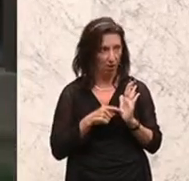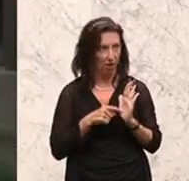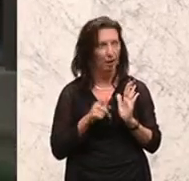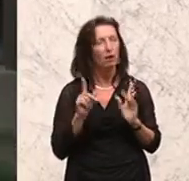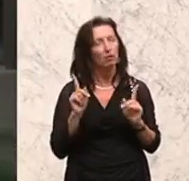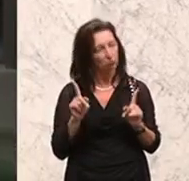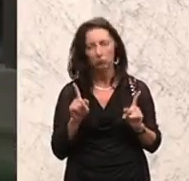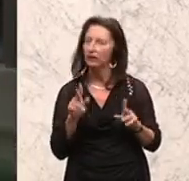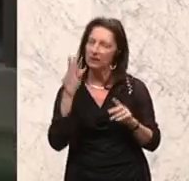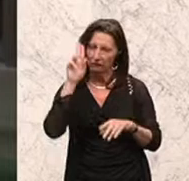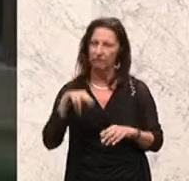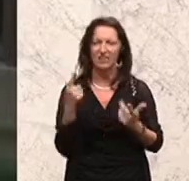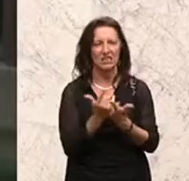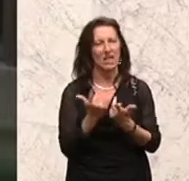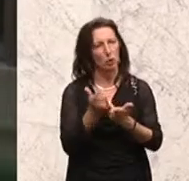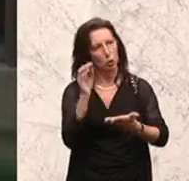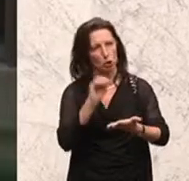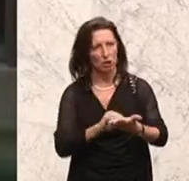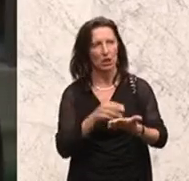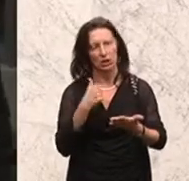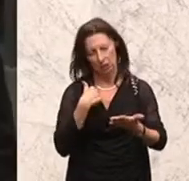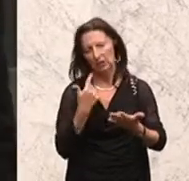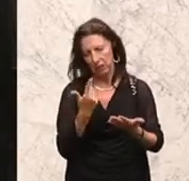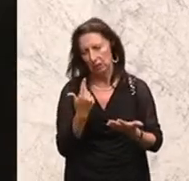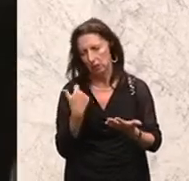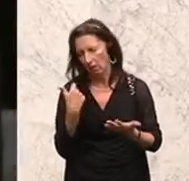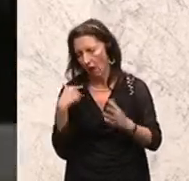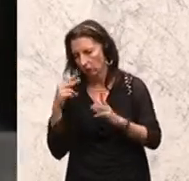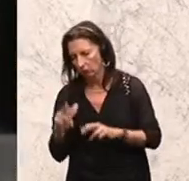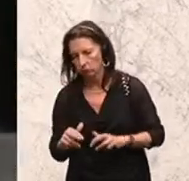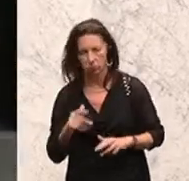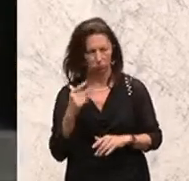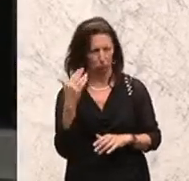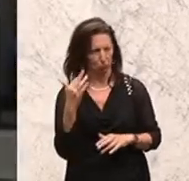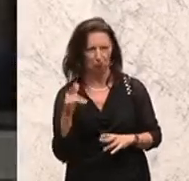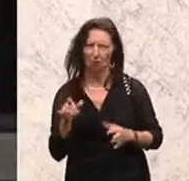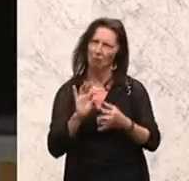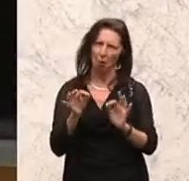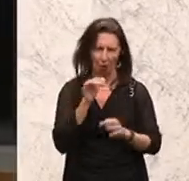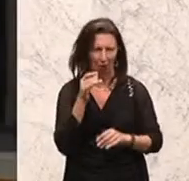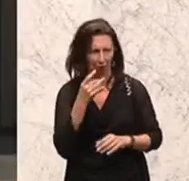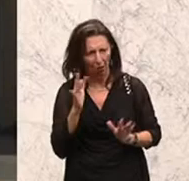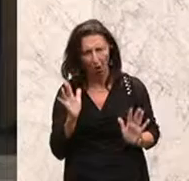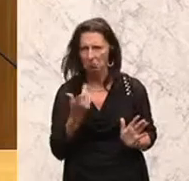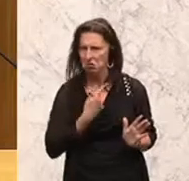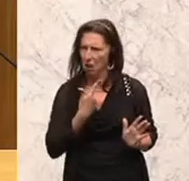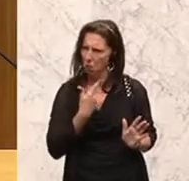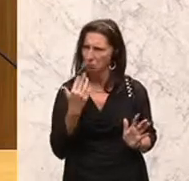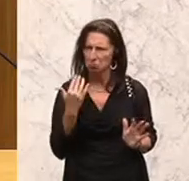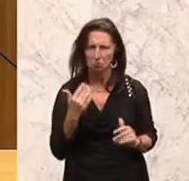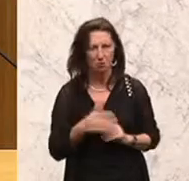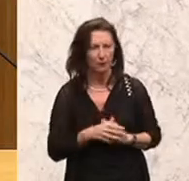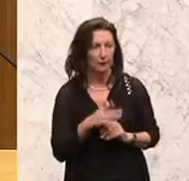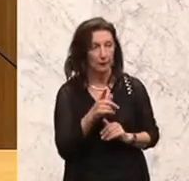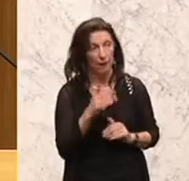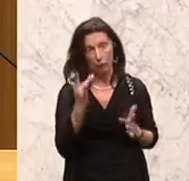steht genauso in der Wiener Zeitung heute. Ich habe es mir extra angeschaut, weil es mich sehr gewundert hat, dass Sie so ungenau formulieren, aber vielleicht können Sie es